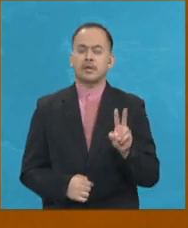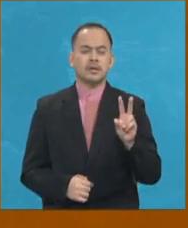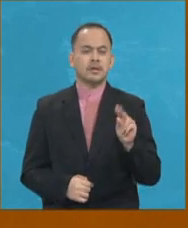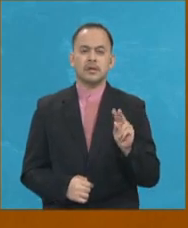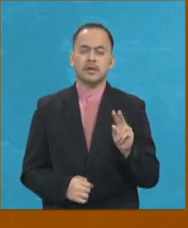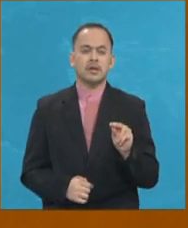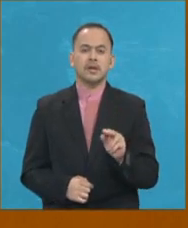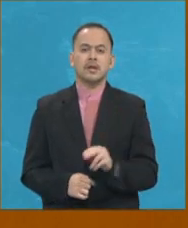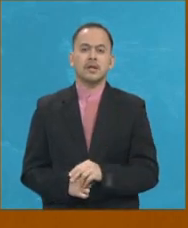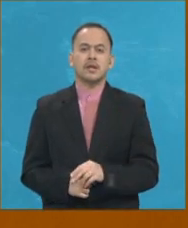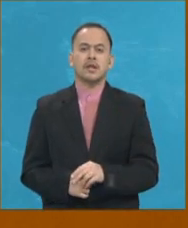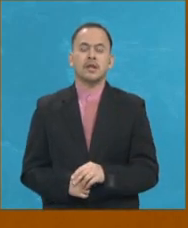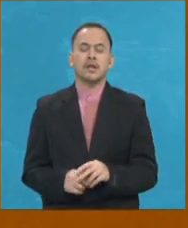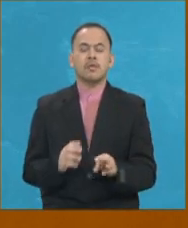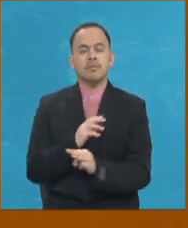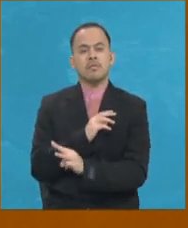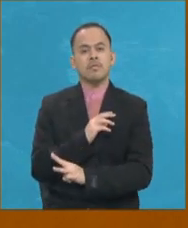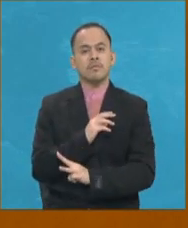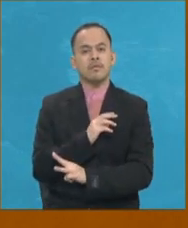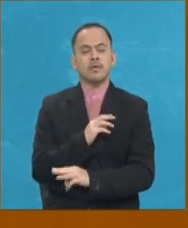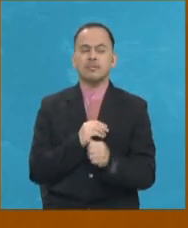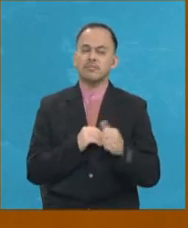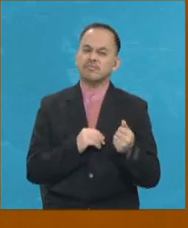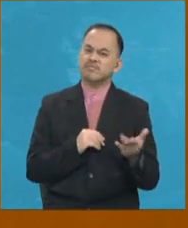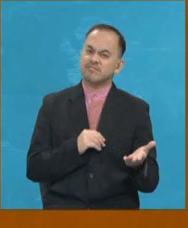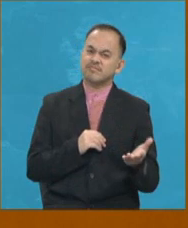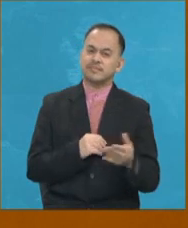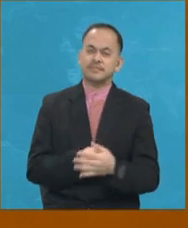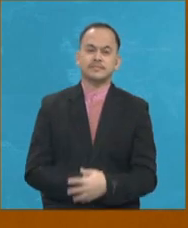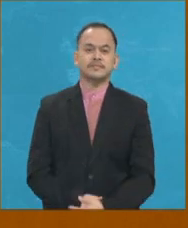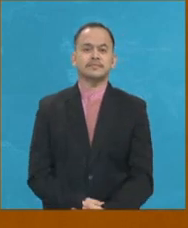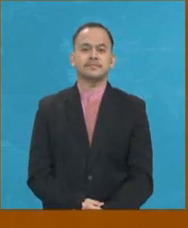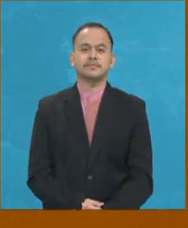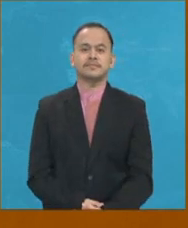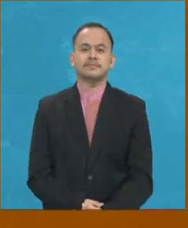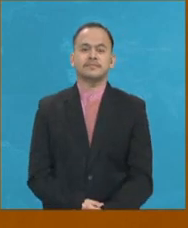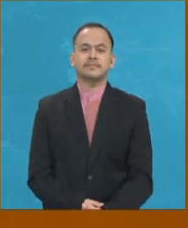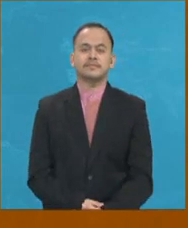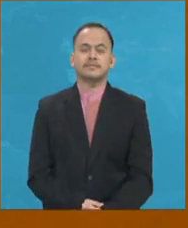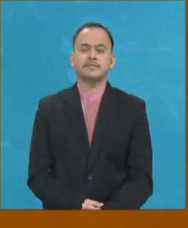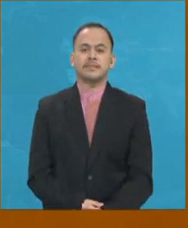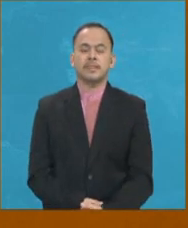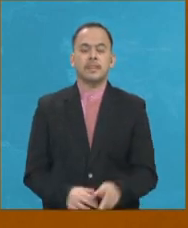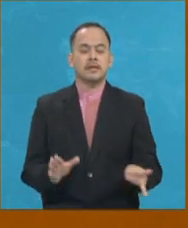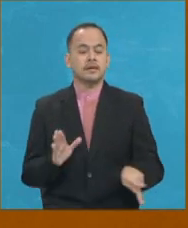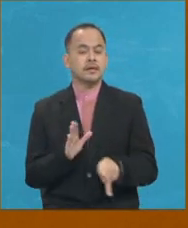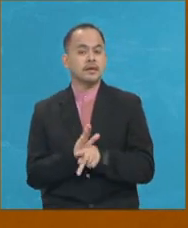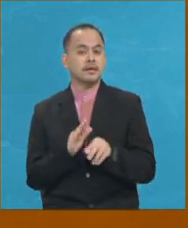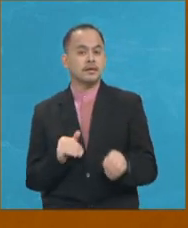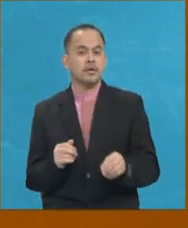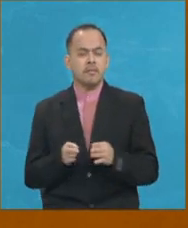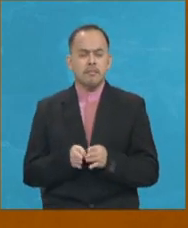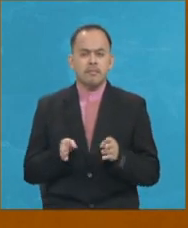mempunyai kewarganegaraan lain dengan tindakan ini juga akan